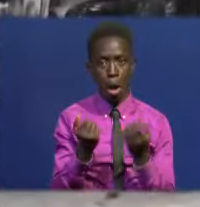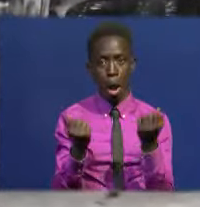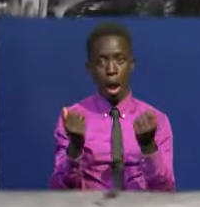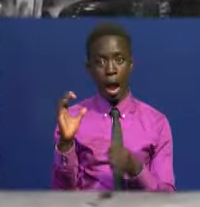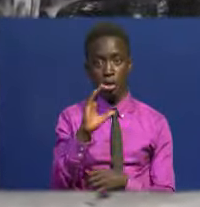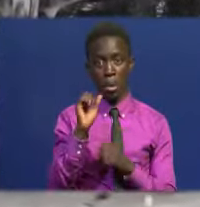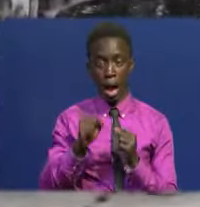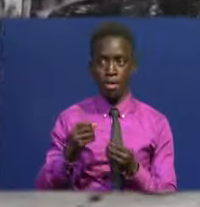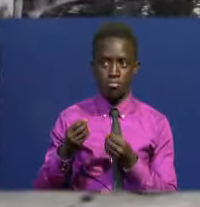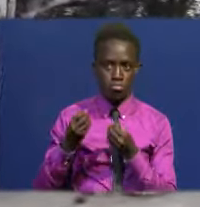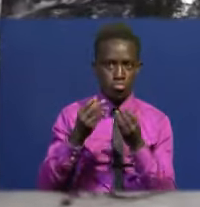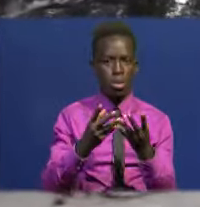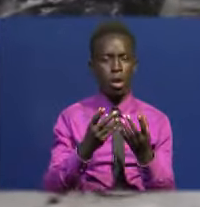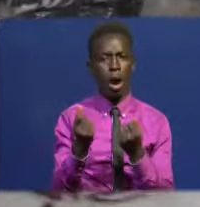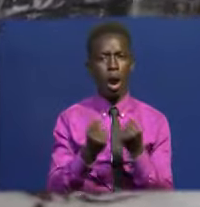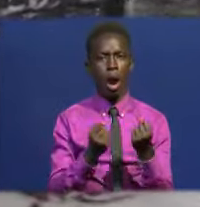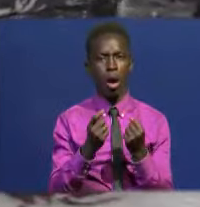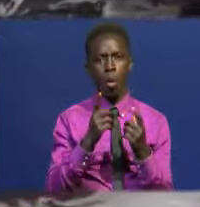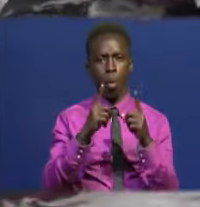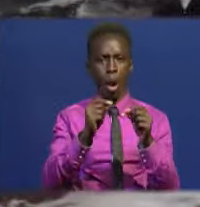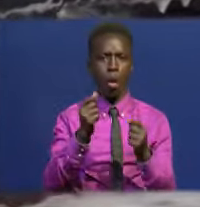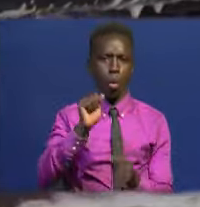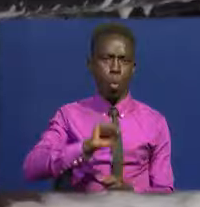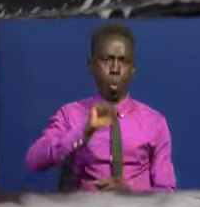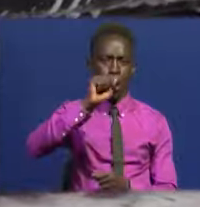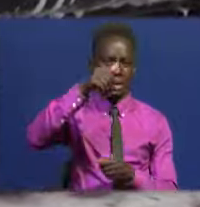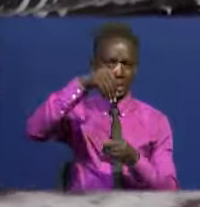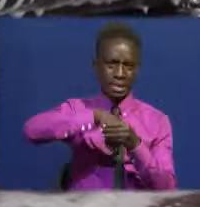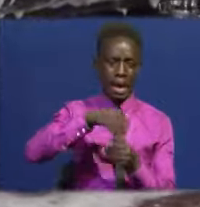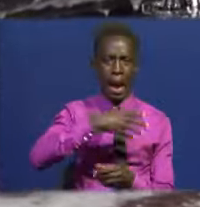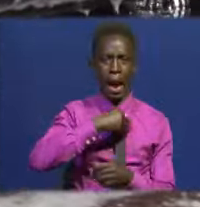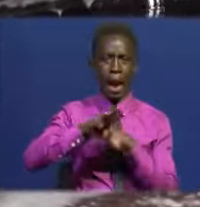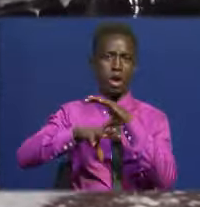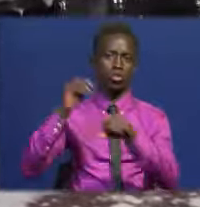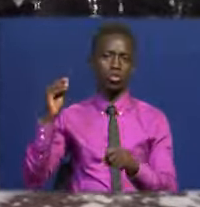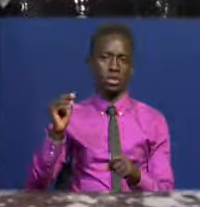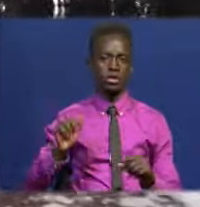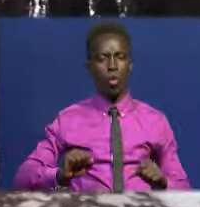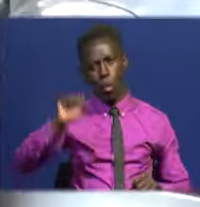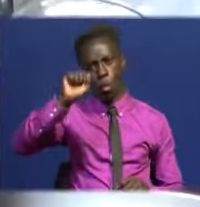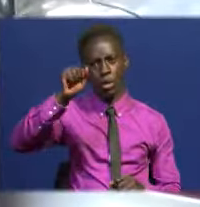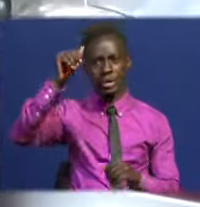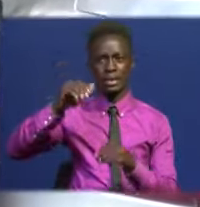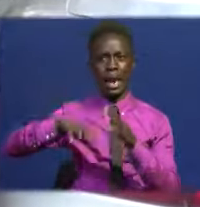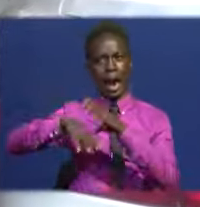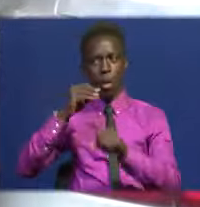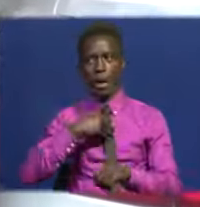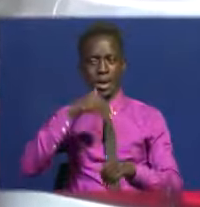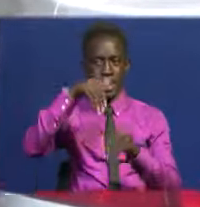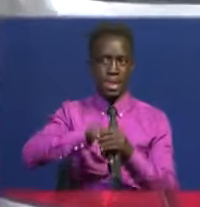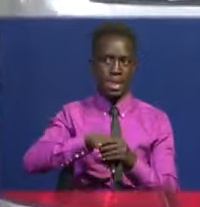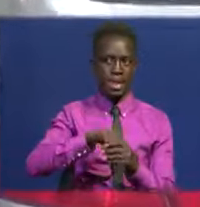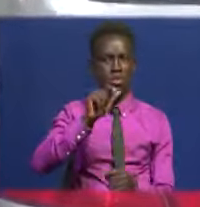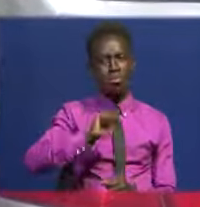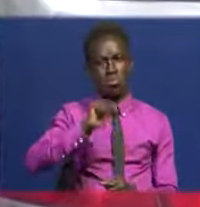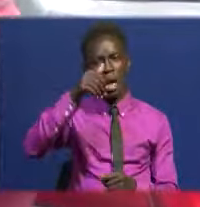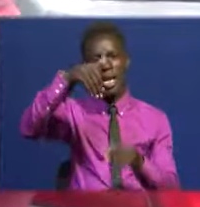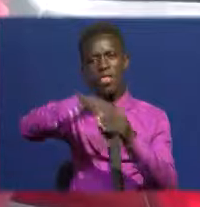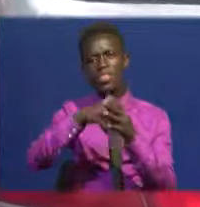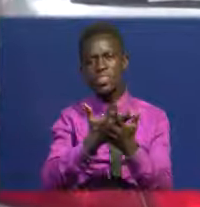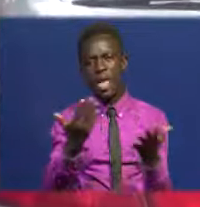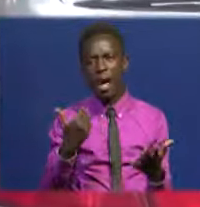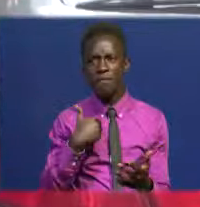amekwambia uoshe nje na ndani. So labda uko ndani kuna vitu mingi, na unaweza muoshia atoke aende